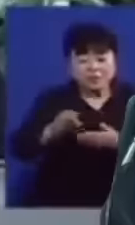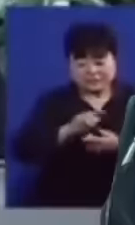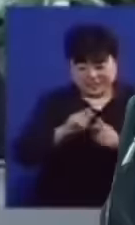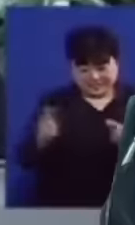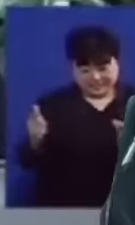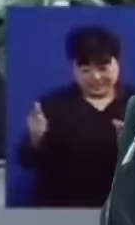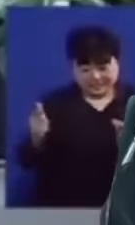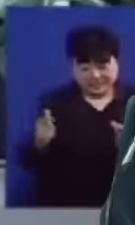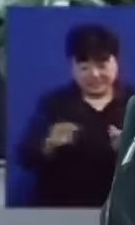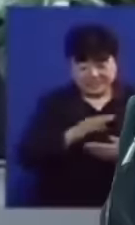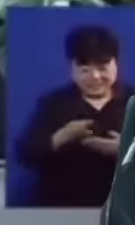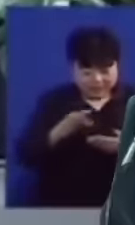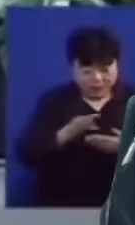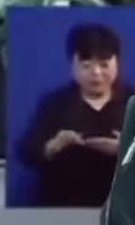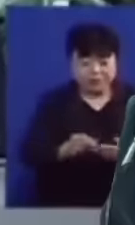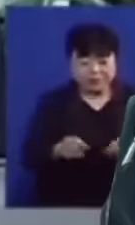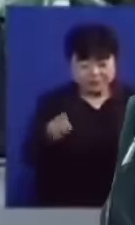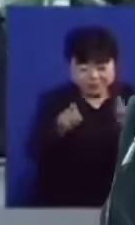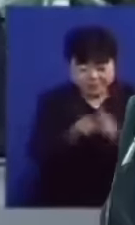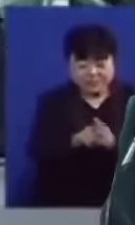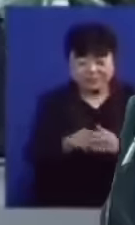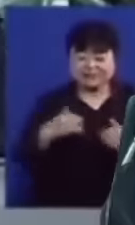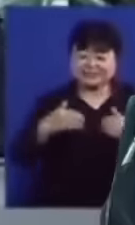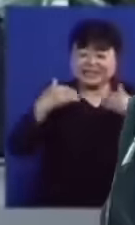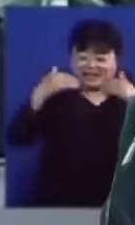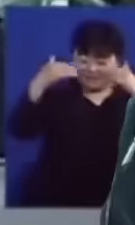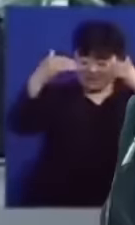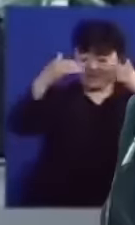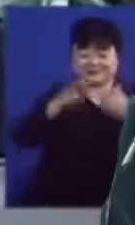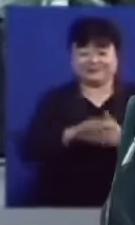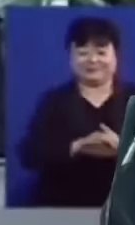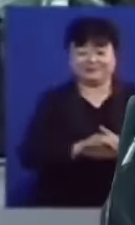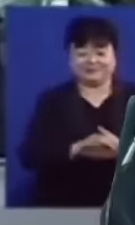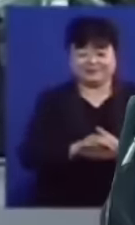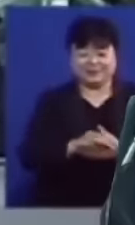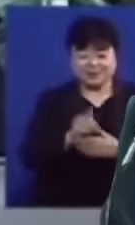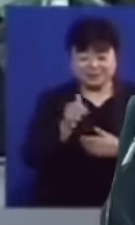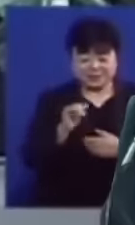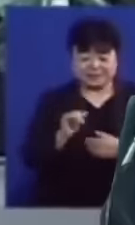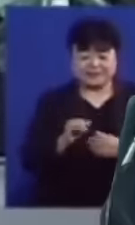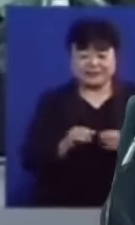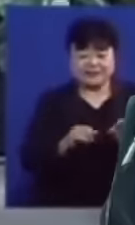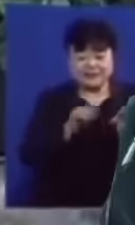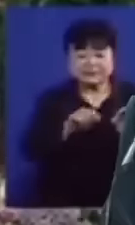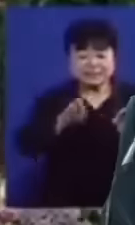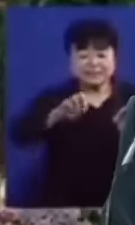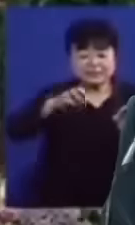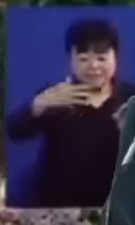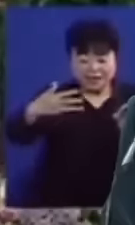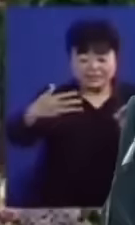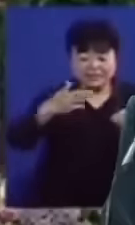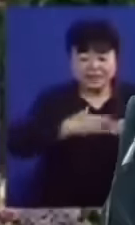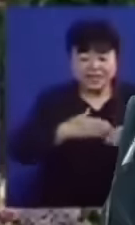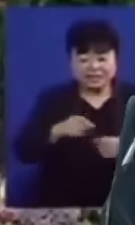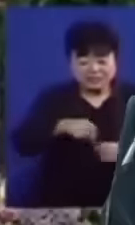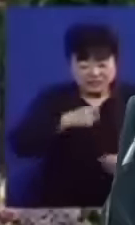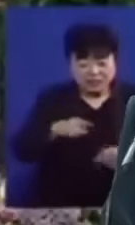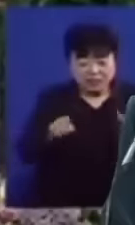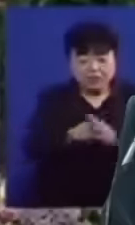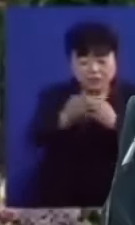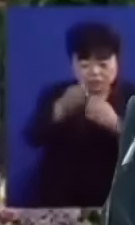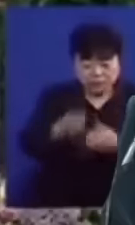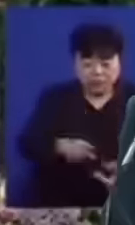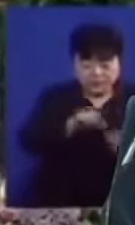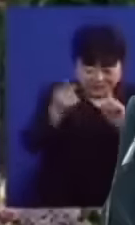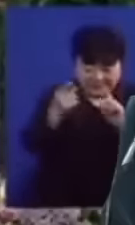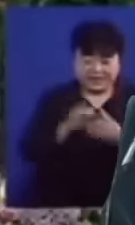있지, 쓰기만 하면 믿음은 자라는 것입니다. 히브리서 10장 38절에 나의 의인은 믿음으로